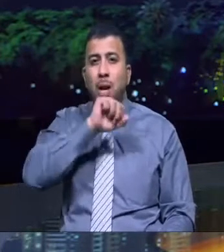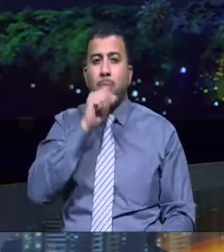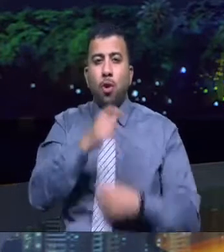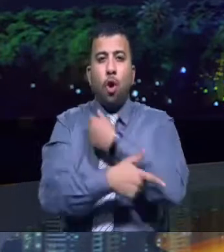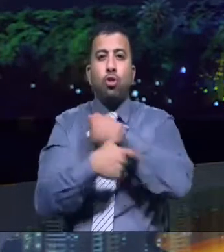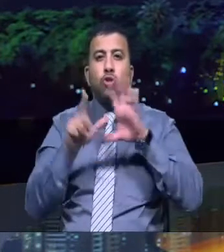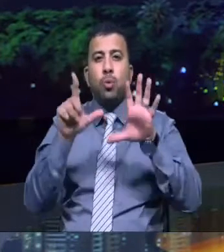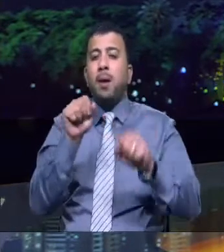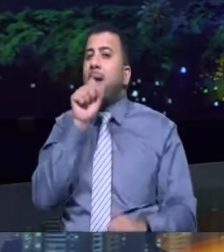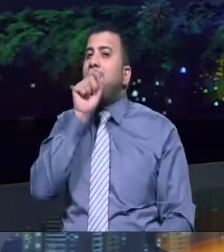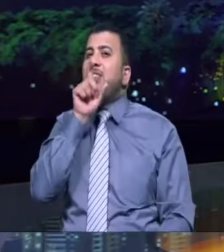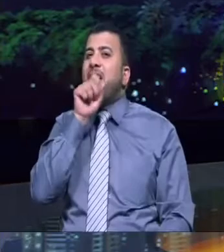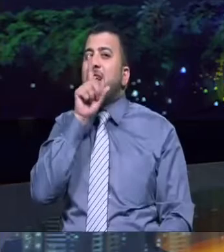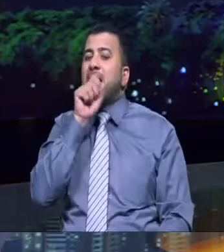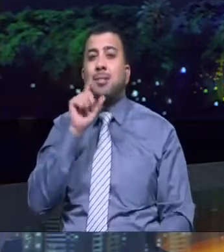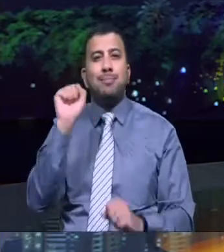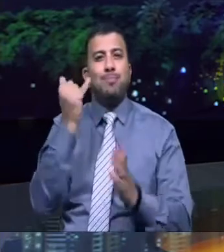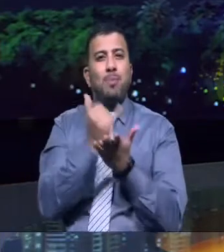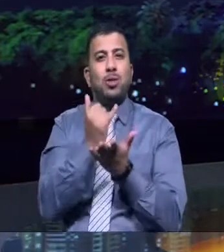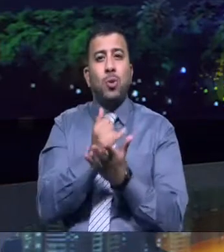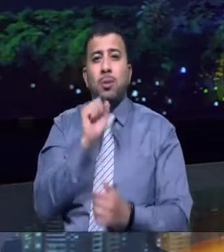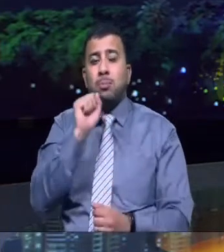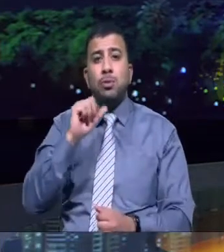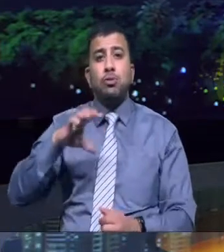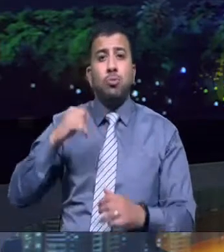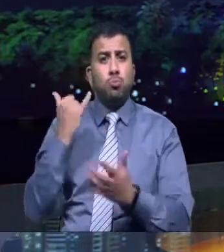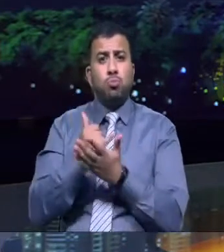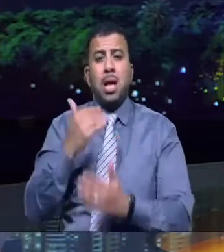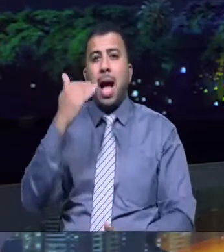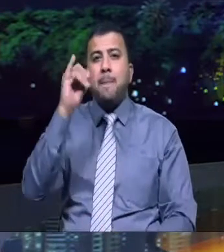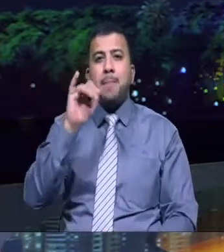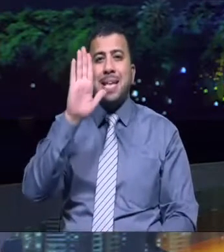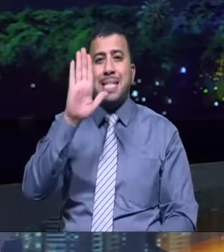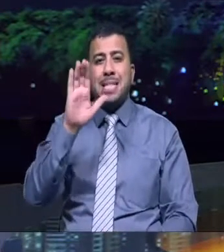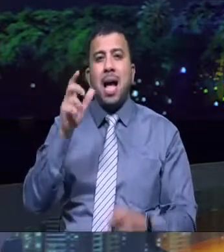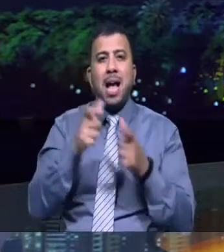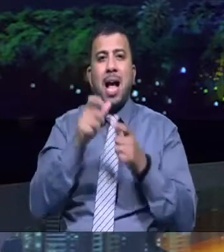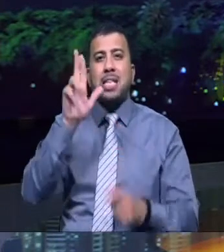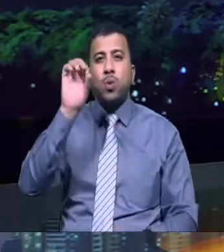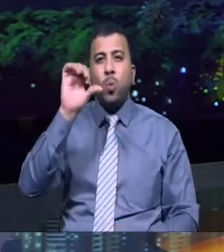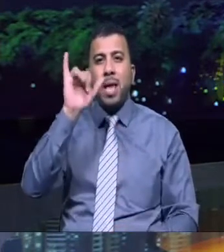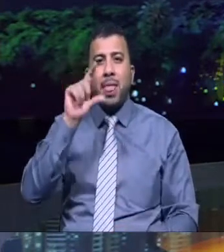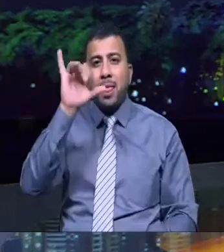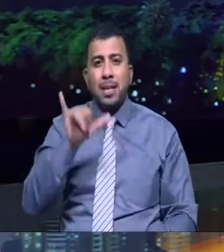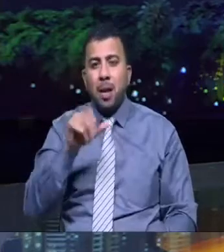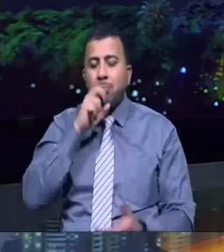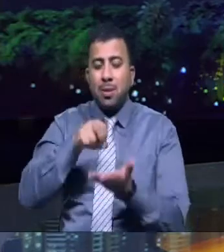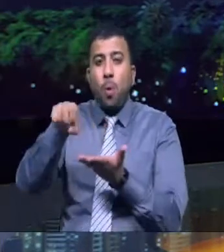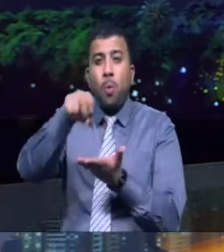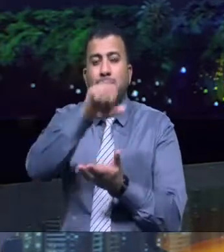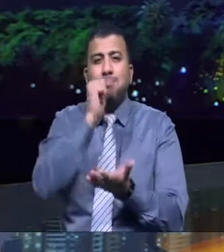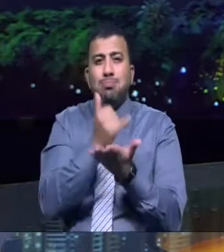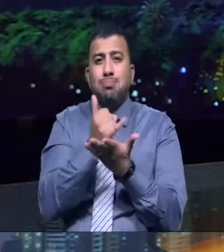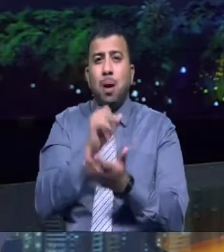التراث القطري التي ينظمه المعهد، وذلك بحضور سعادة خميس بن سالم السويدي رئيس دائرة شؤون الضواحي والقرى في